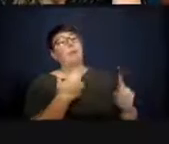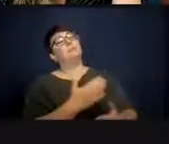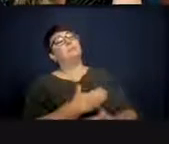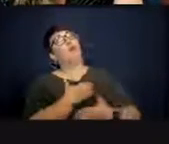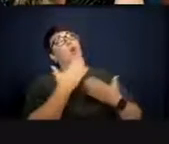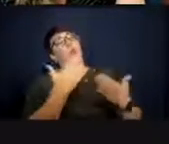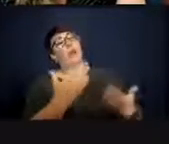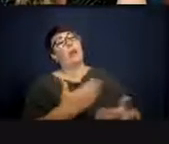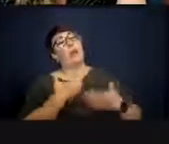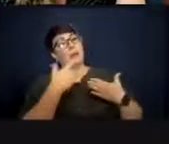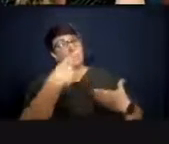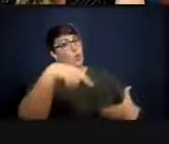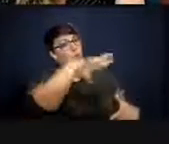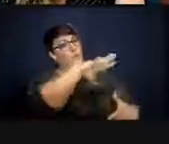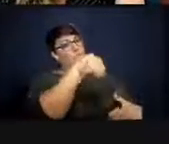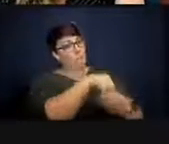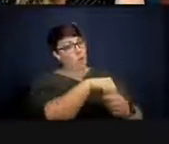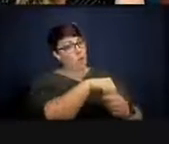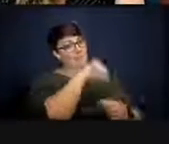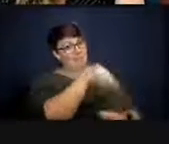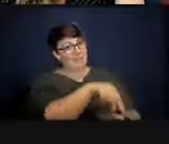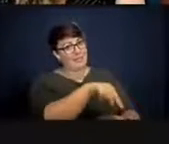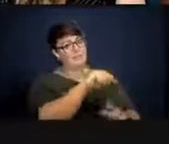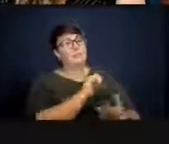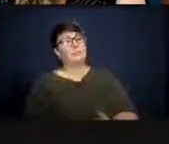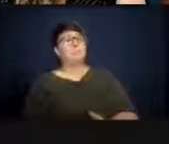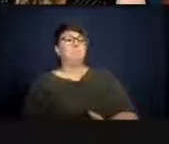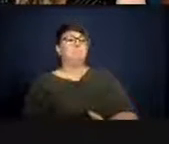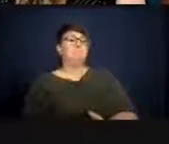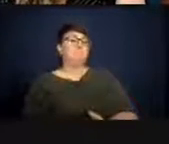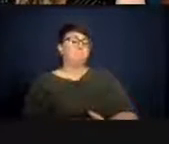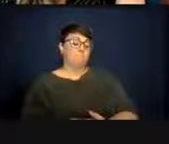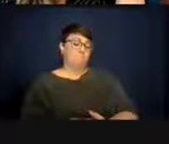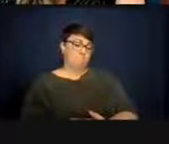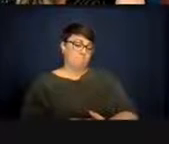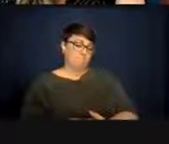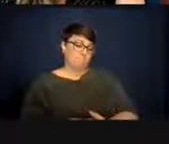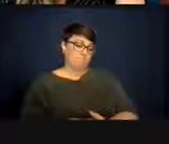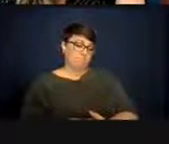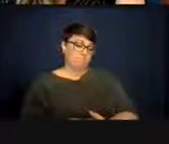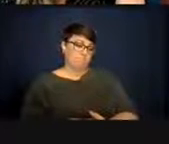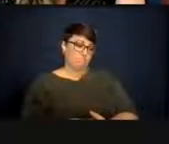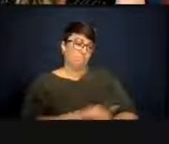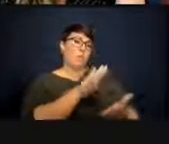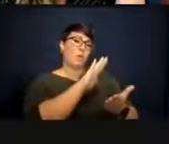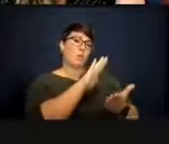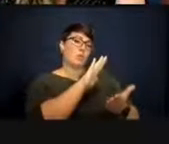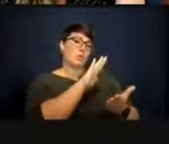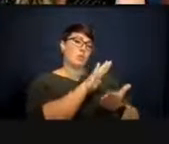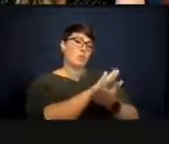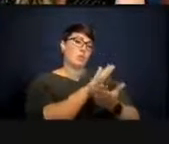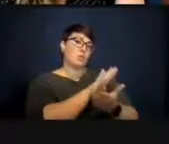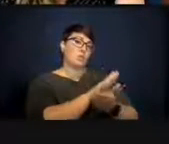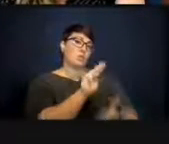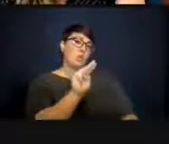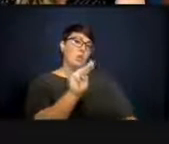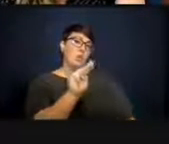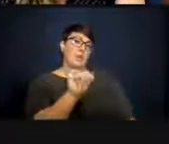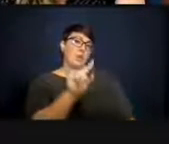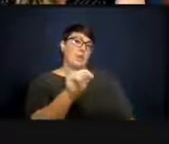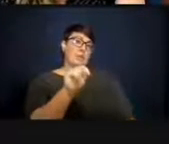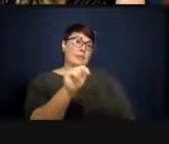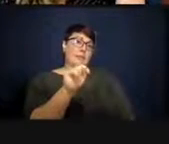أدعوك قائدة، ولكنني مسرور جدا بأنك جزء من هذا العمل وأنا مسرور بذلك. هل